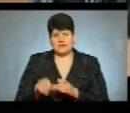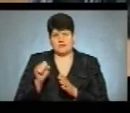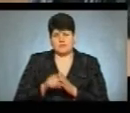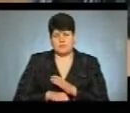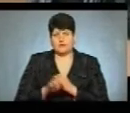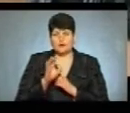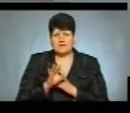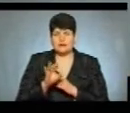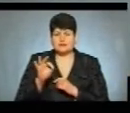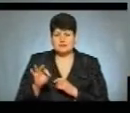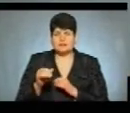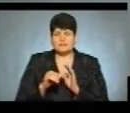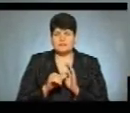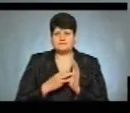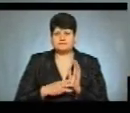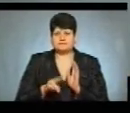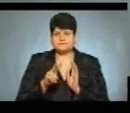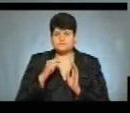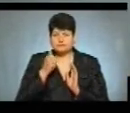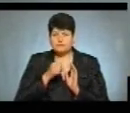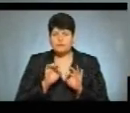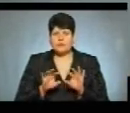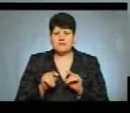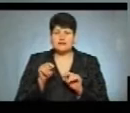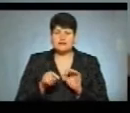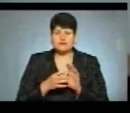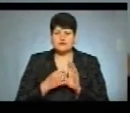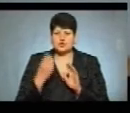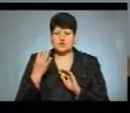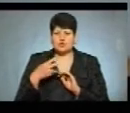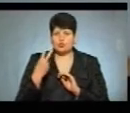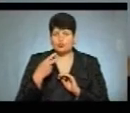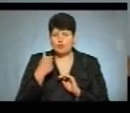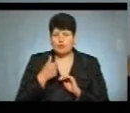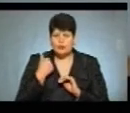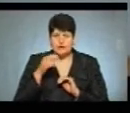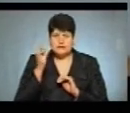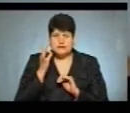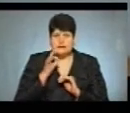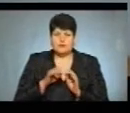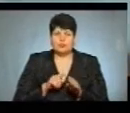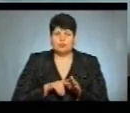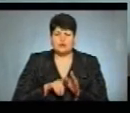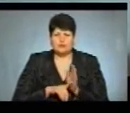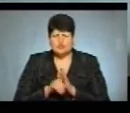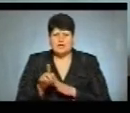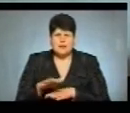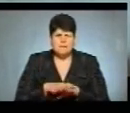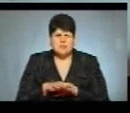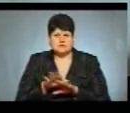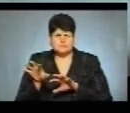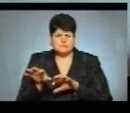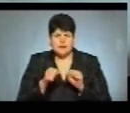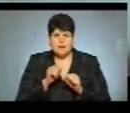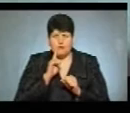Олександрівні 82 роки. Жінка розповідає про те, як у 1942 році нацисти почали масове вивезення молоді та дітей